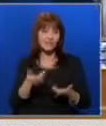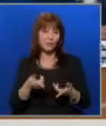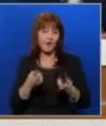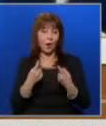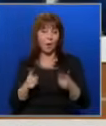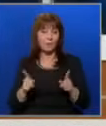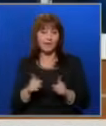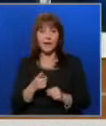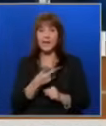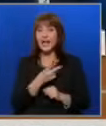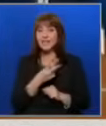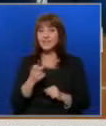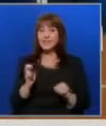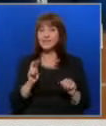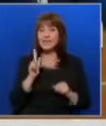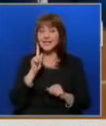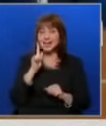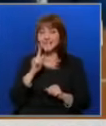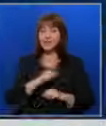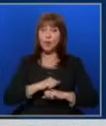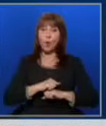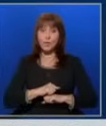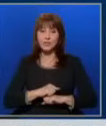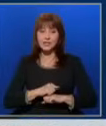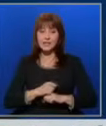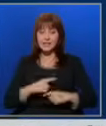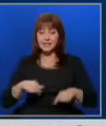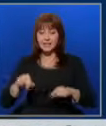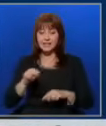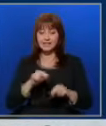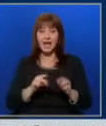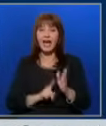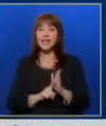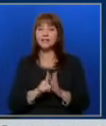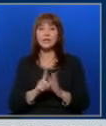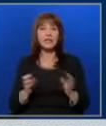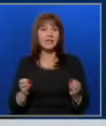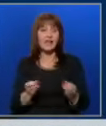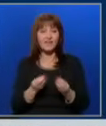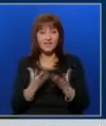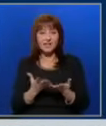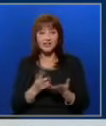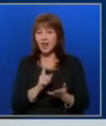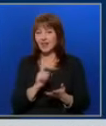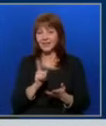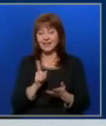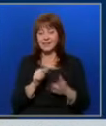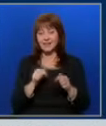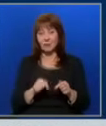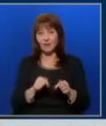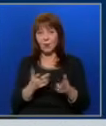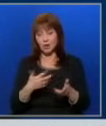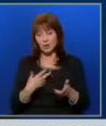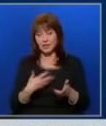Възраждане отчета 201 общински съветници и един кмет на община. Резултатите на Възраждане не са тези, които ние искахме да